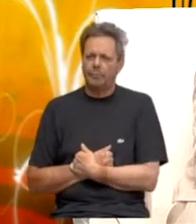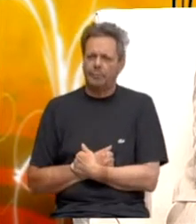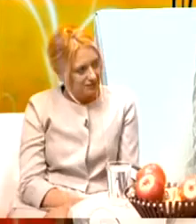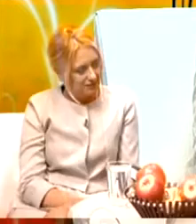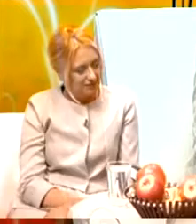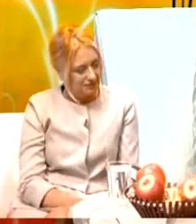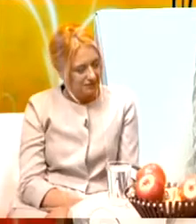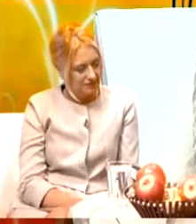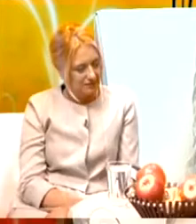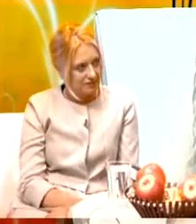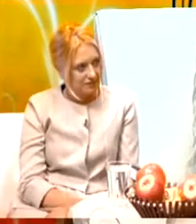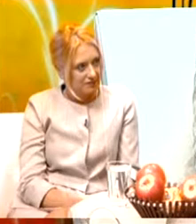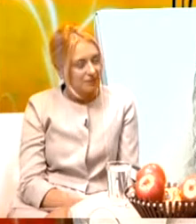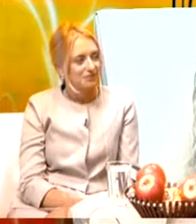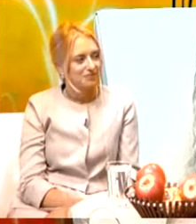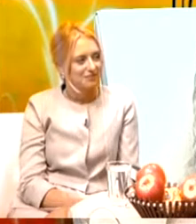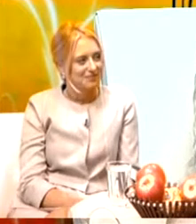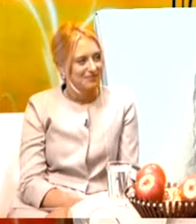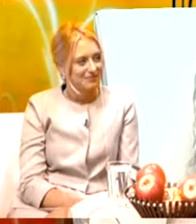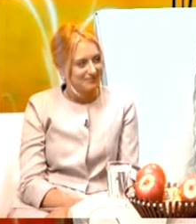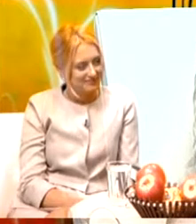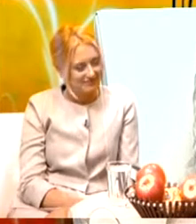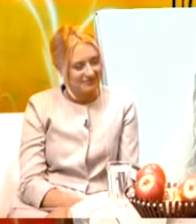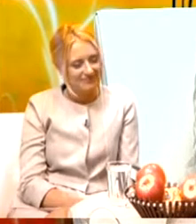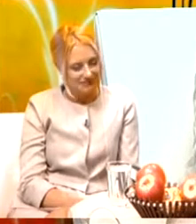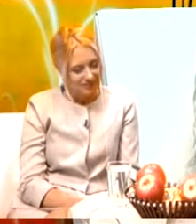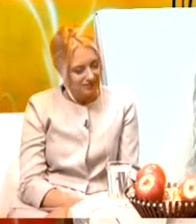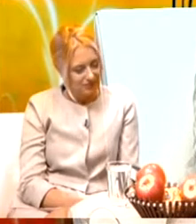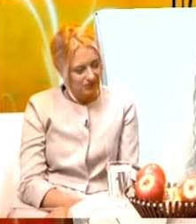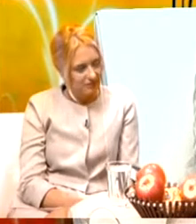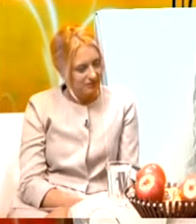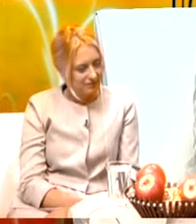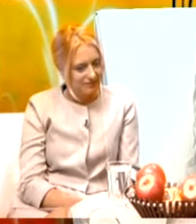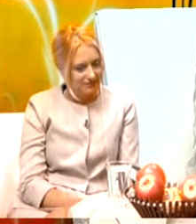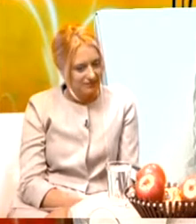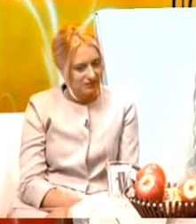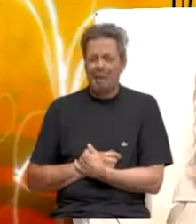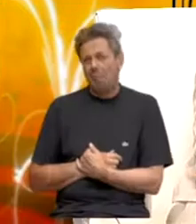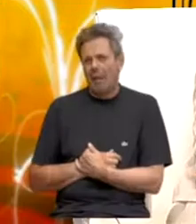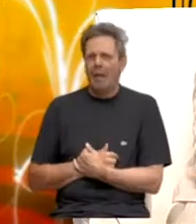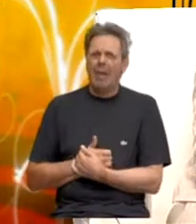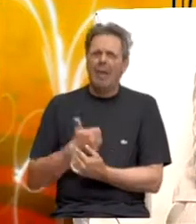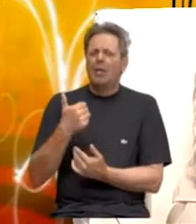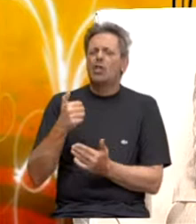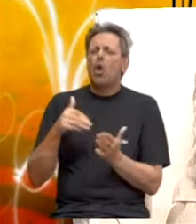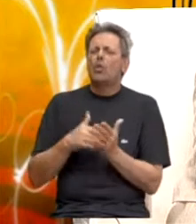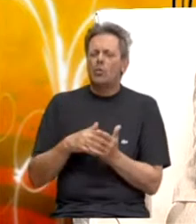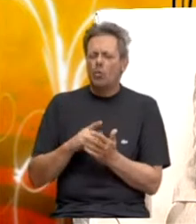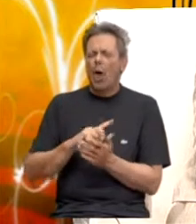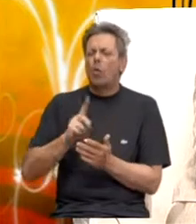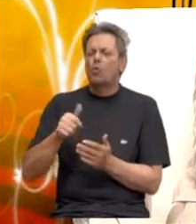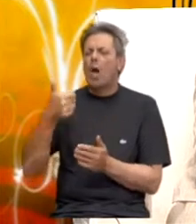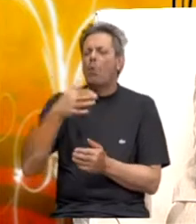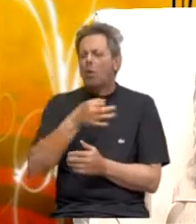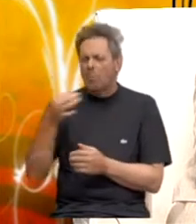Docentice Šikić, gledajte, naše srce ima 300 grama, jel da, evo mala jedna sitnica, 100.000 otkucaja u jednom